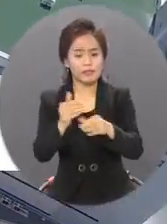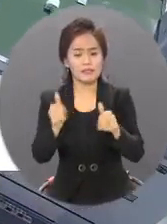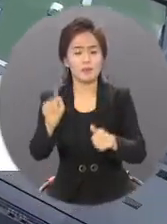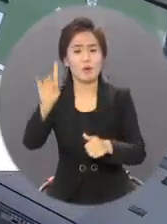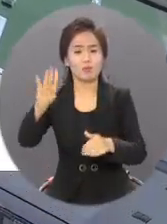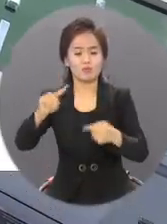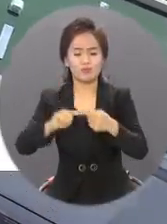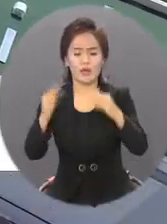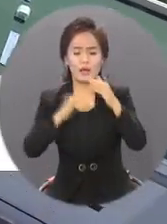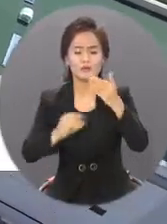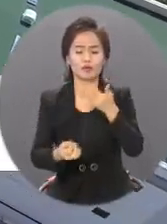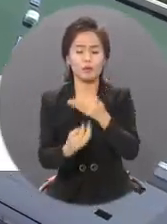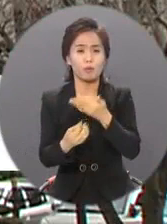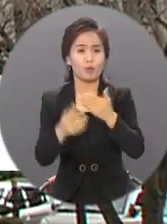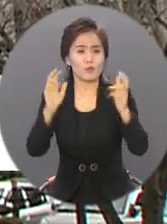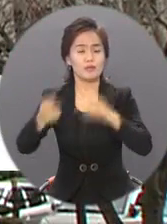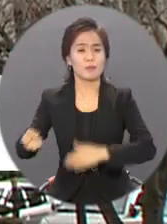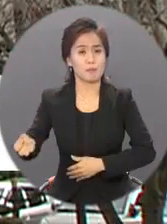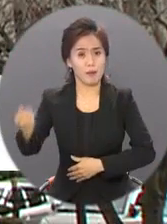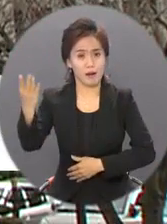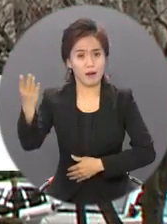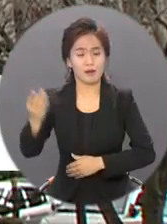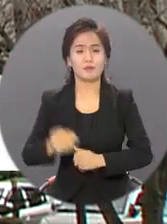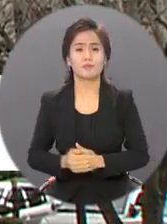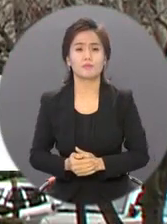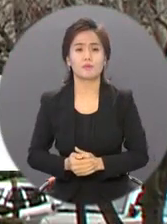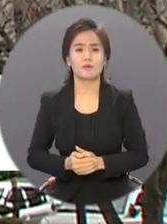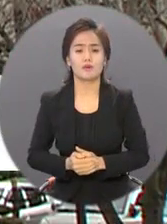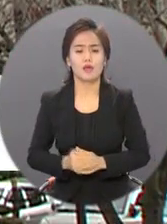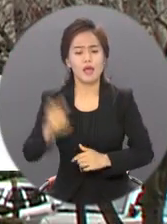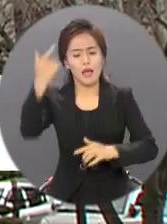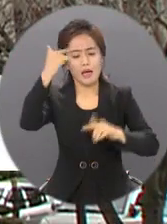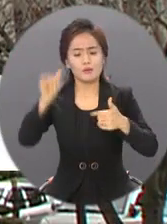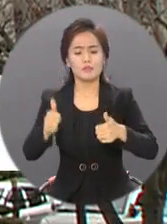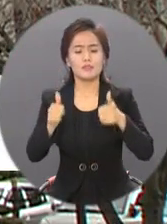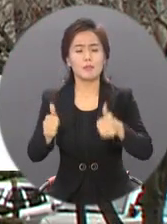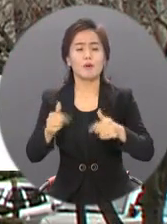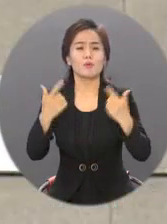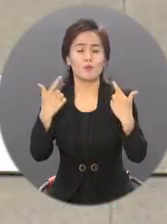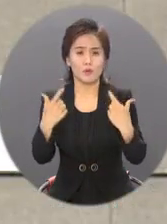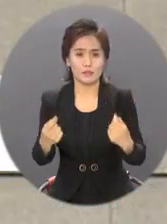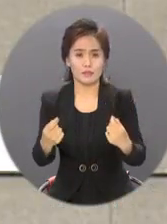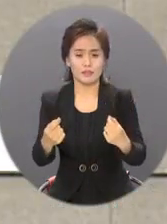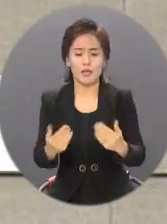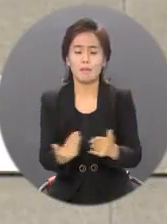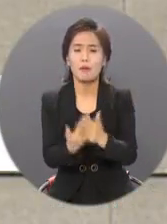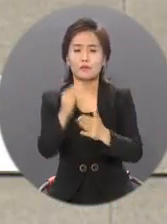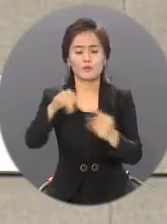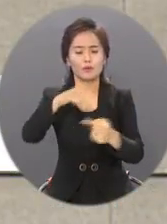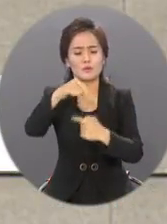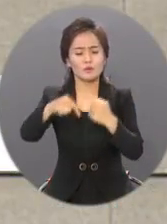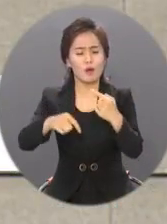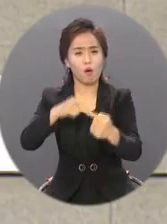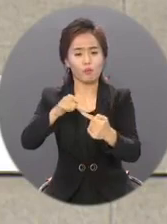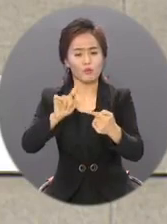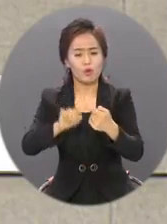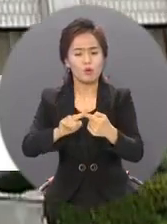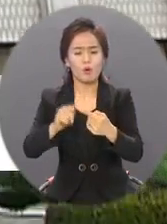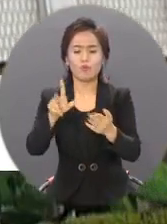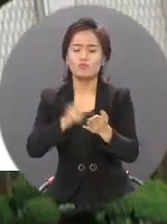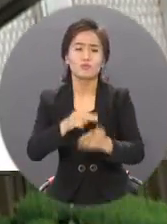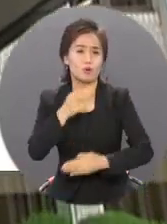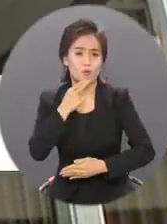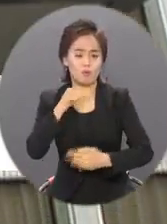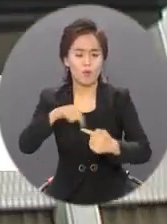한국 남만 공사의 손을 들어줬습니다 항소심 재판부는 1심과 마찬가지로 발전소 사업계획에 본질과 차이가 없고